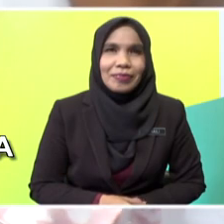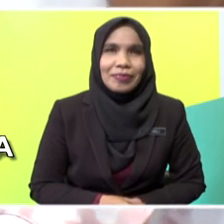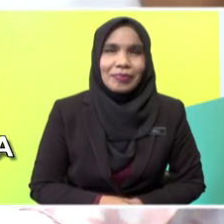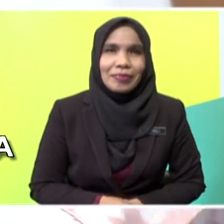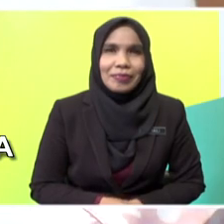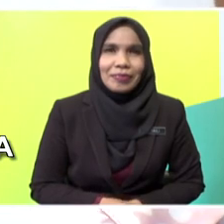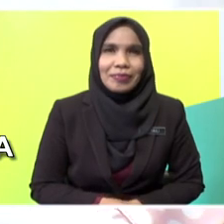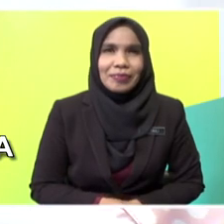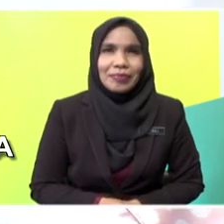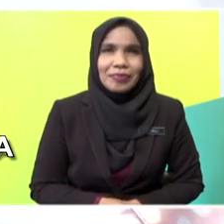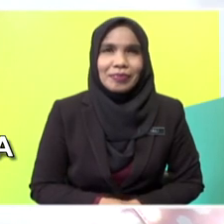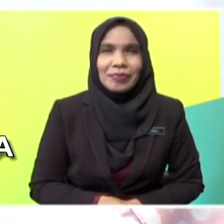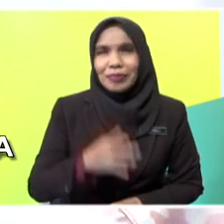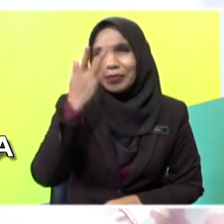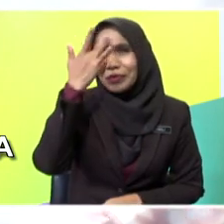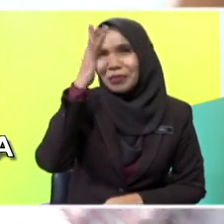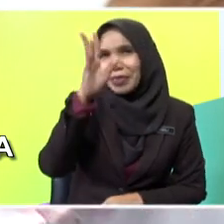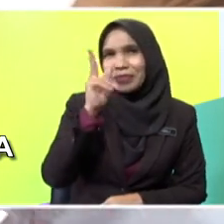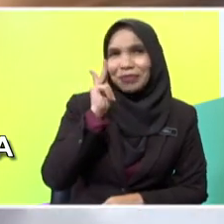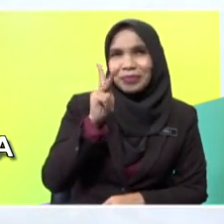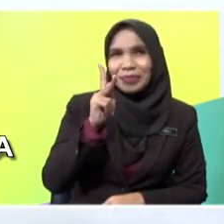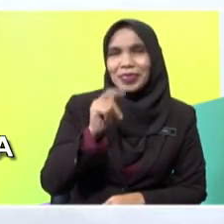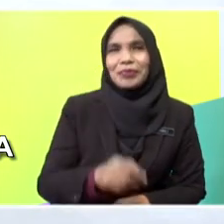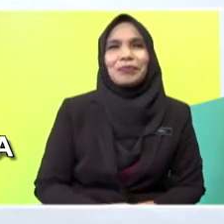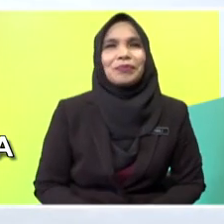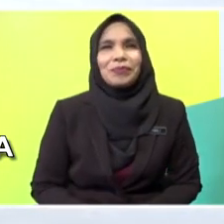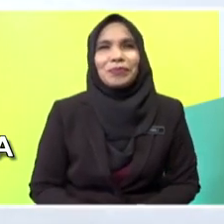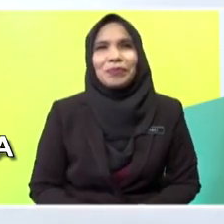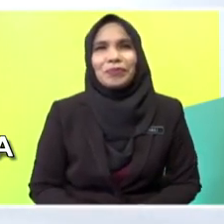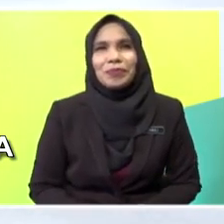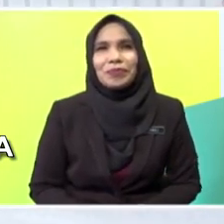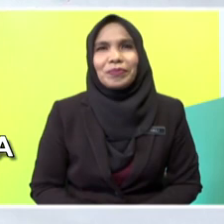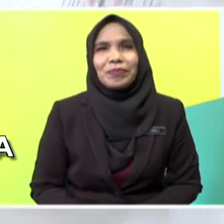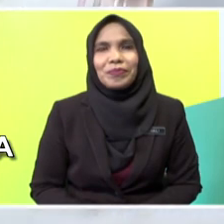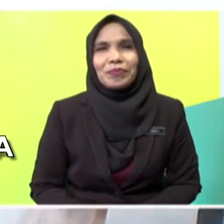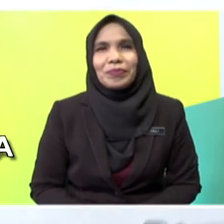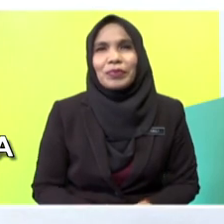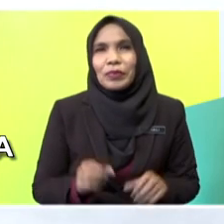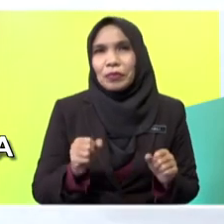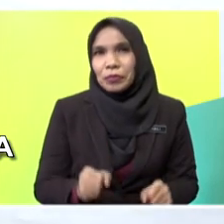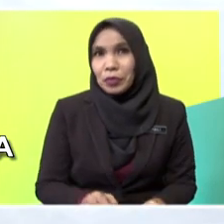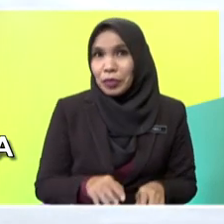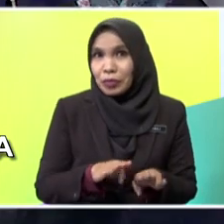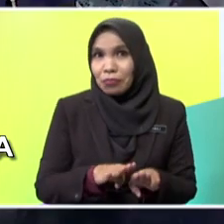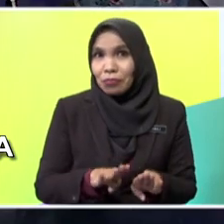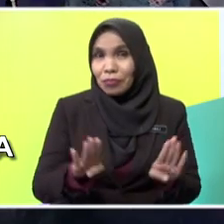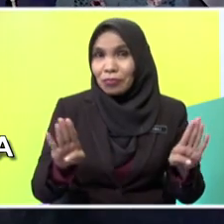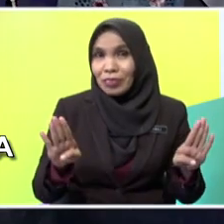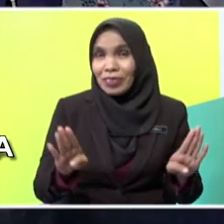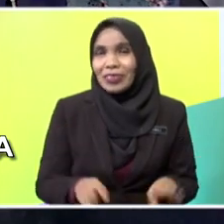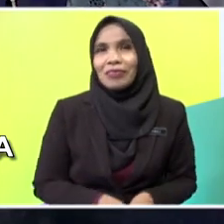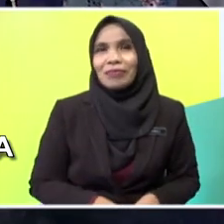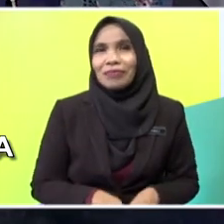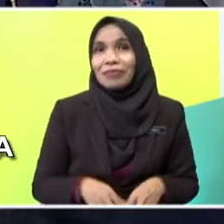Ha, pandai Kak Rina. Boleh kali pertama. Boleh ni, buka bu, boleh buka bu. Cek begini. Okay. Baik Cikgu